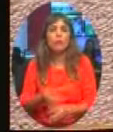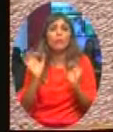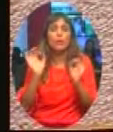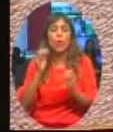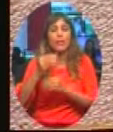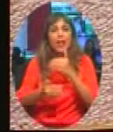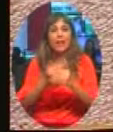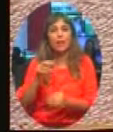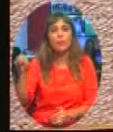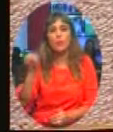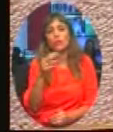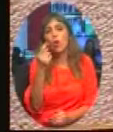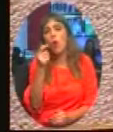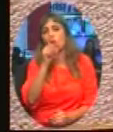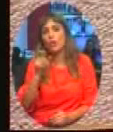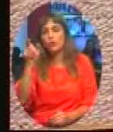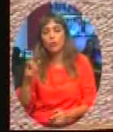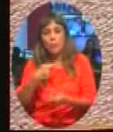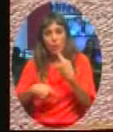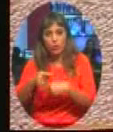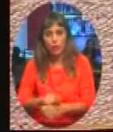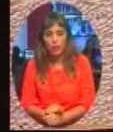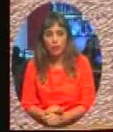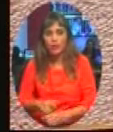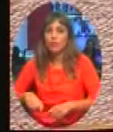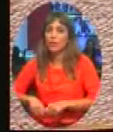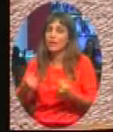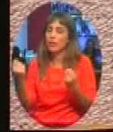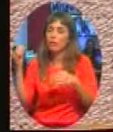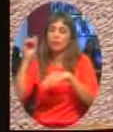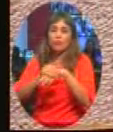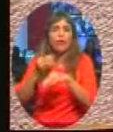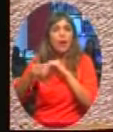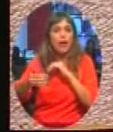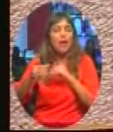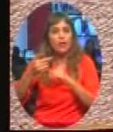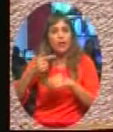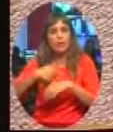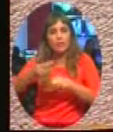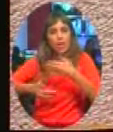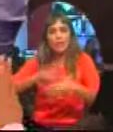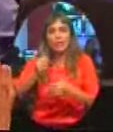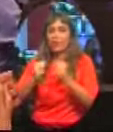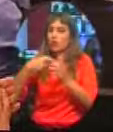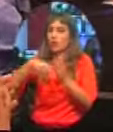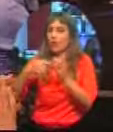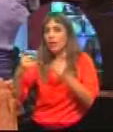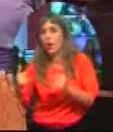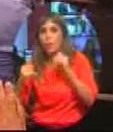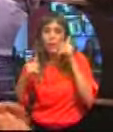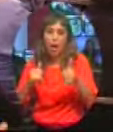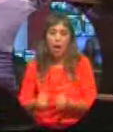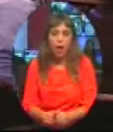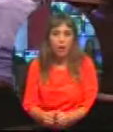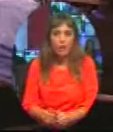הקשורים להון האנושי במשק, הנזקים מתגלים רק לאחר זמן מה, וקשה לתקן אותם מהיום למחר. גם נגידת